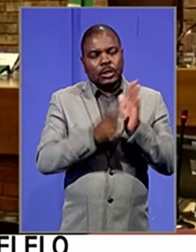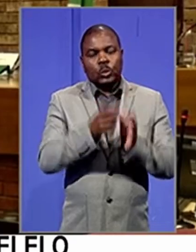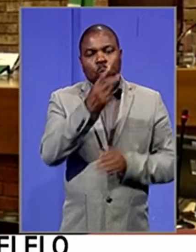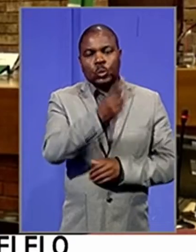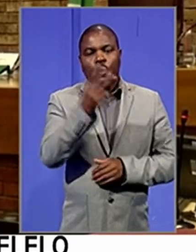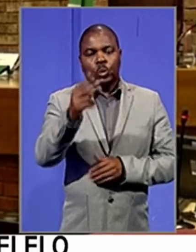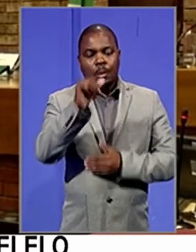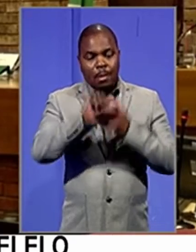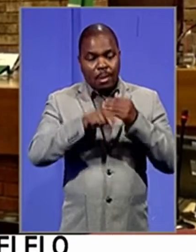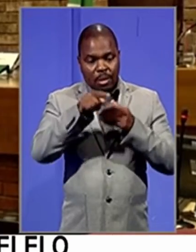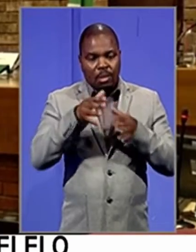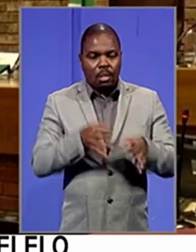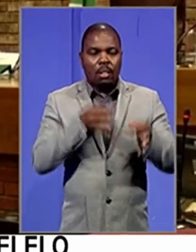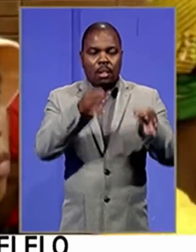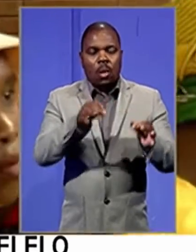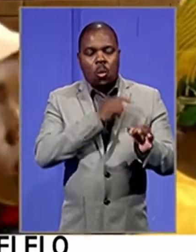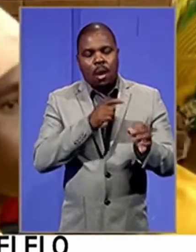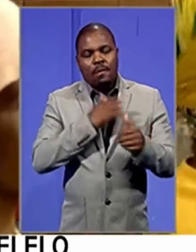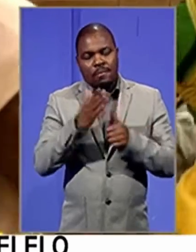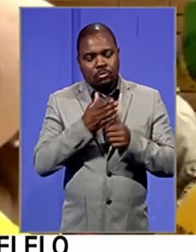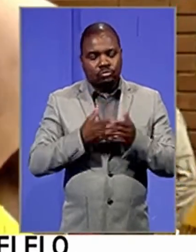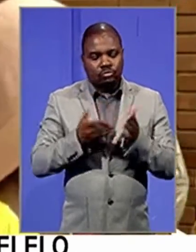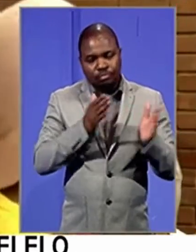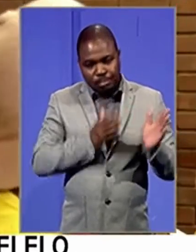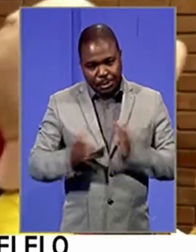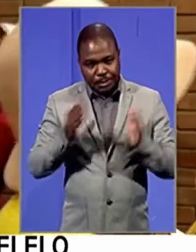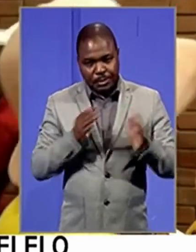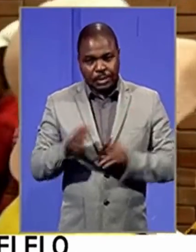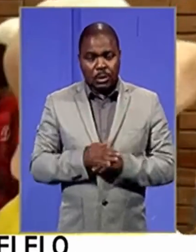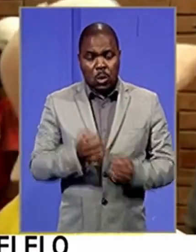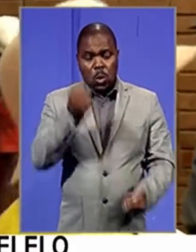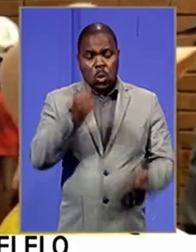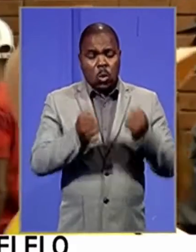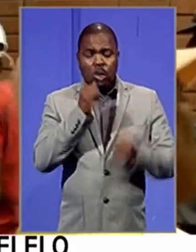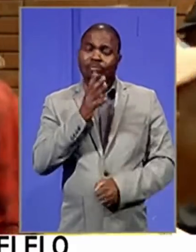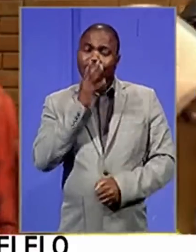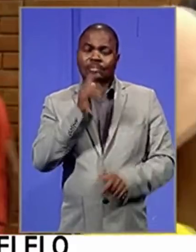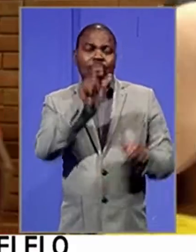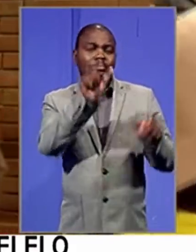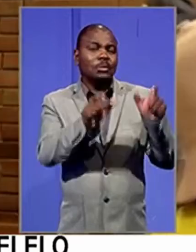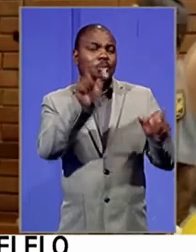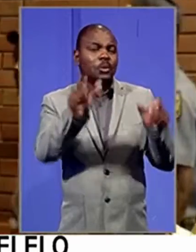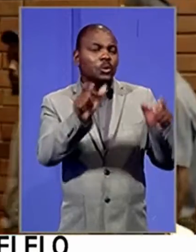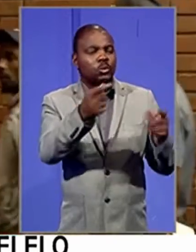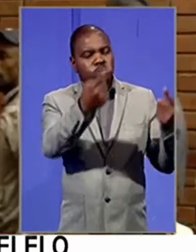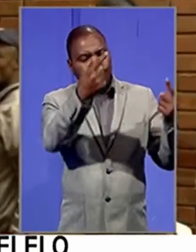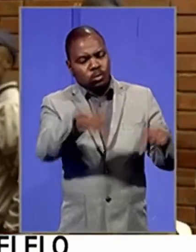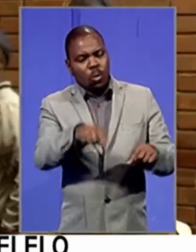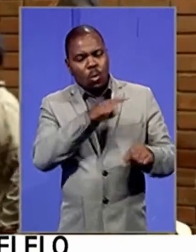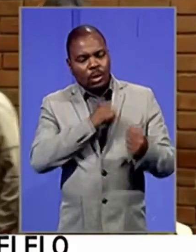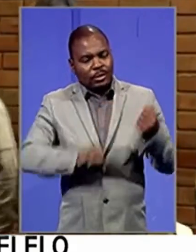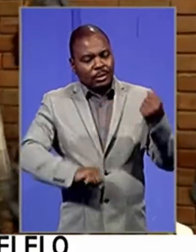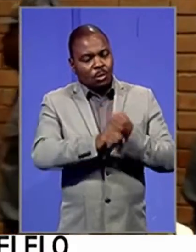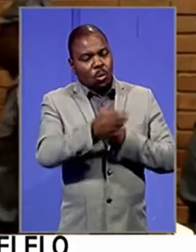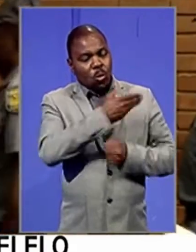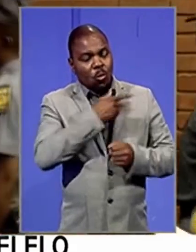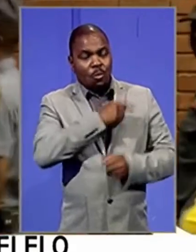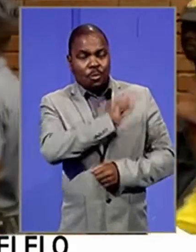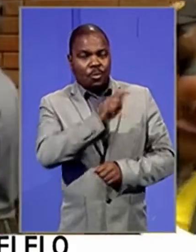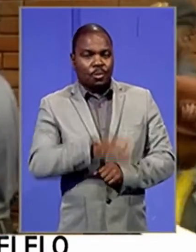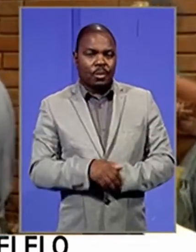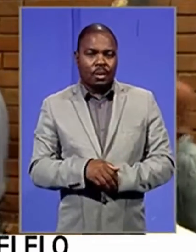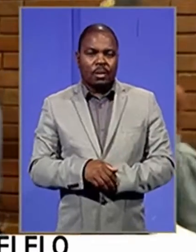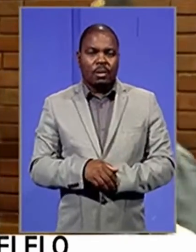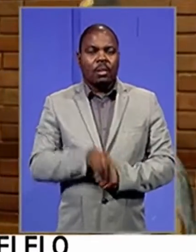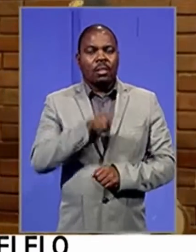ye gore a kgone go itukiša. Kgorotsheko e be e tletše ka setšhaba le basadi bao ba bego ba thekga ba tšwa sehlabelo. Mokgatlo wa